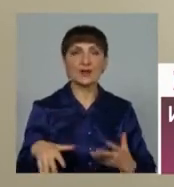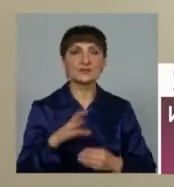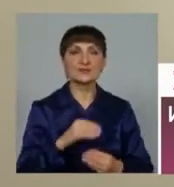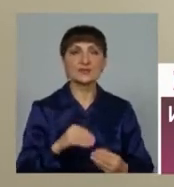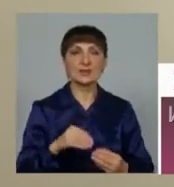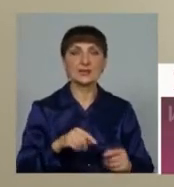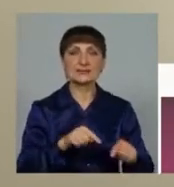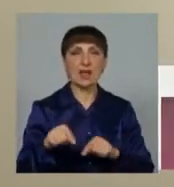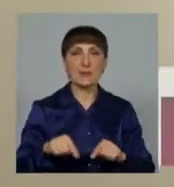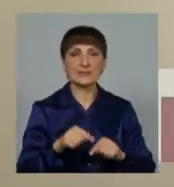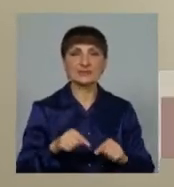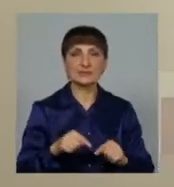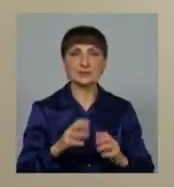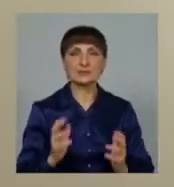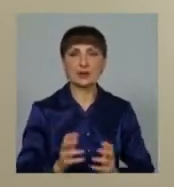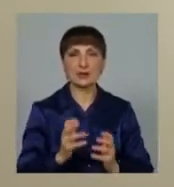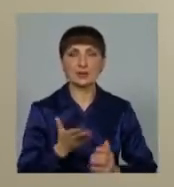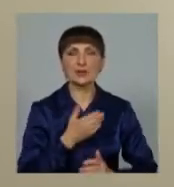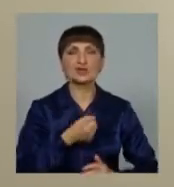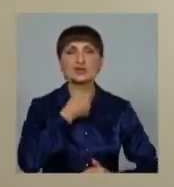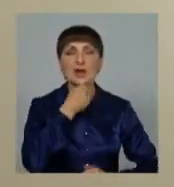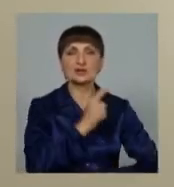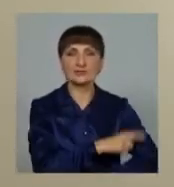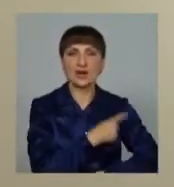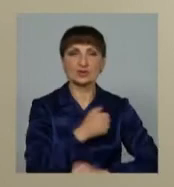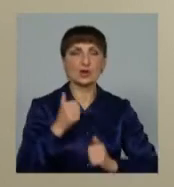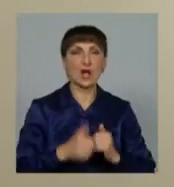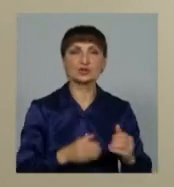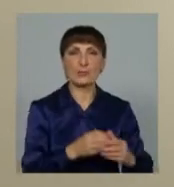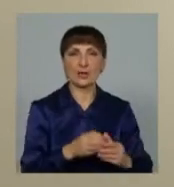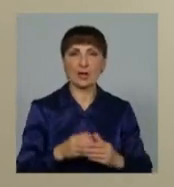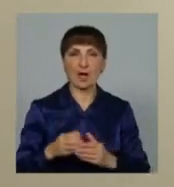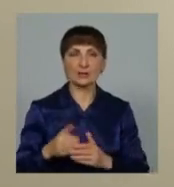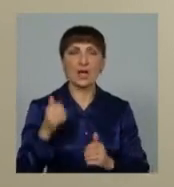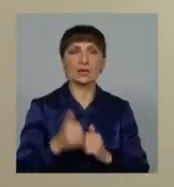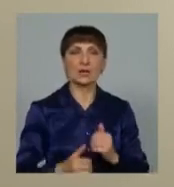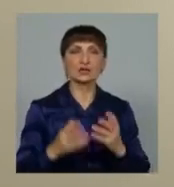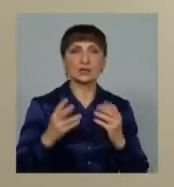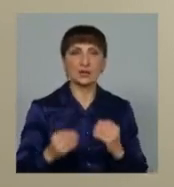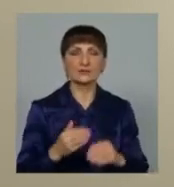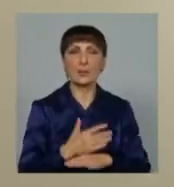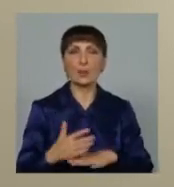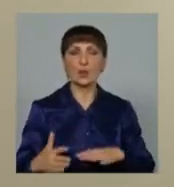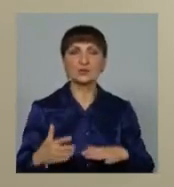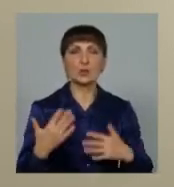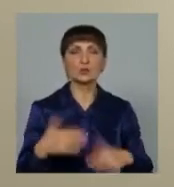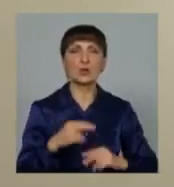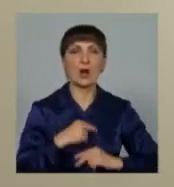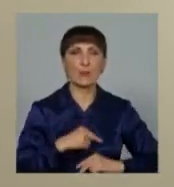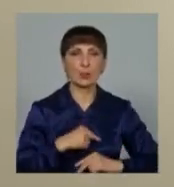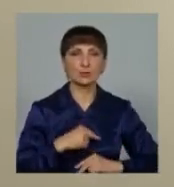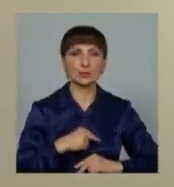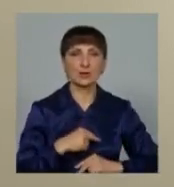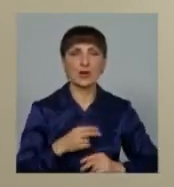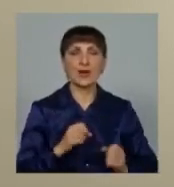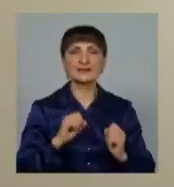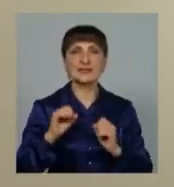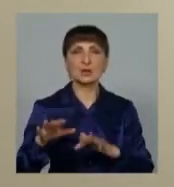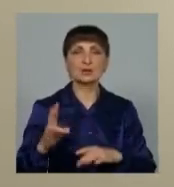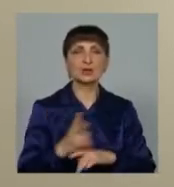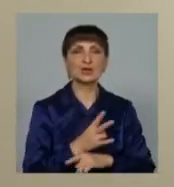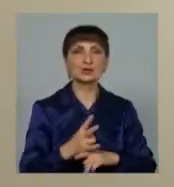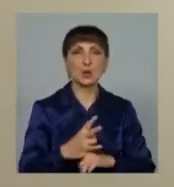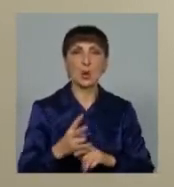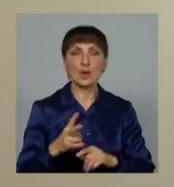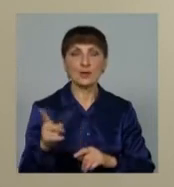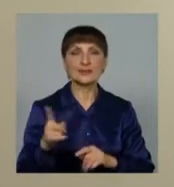записи сохраняются. Наши старшие врачи в каждой бригаде ежедневно после смены сдают ночной смены, и